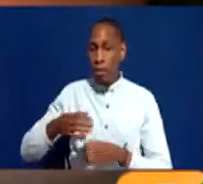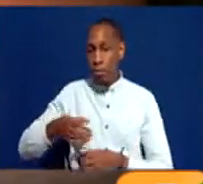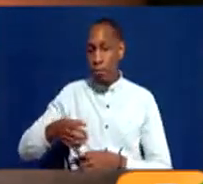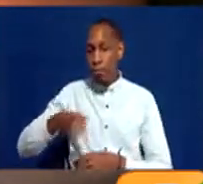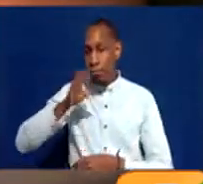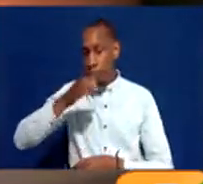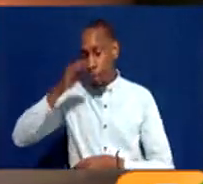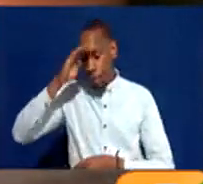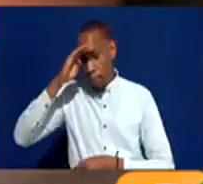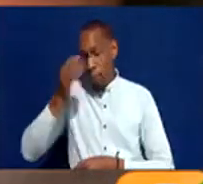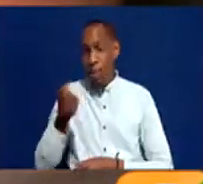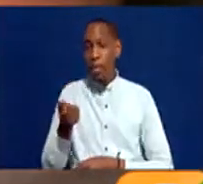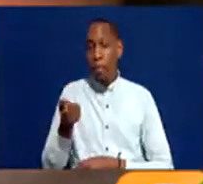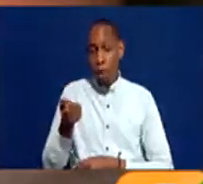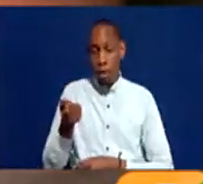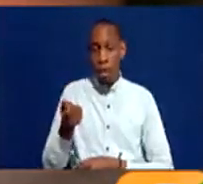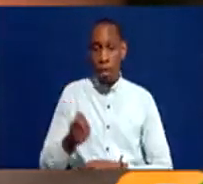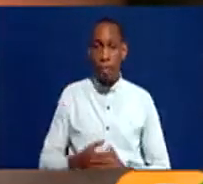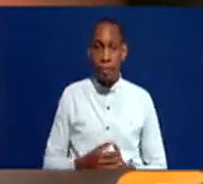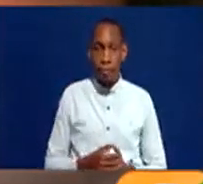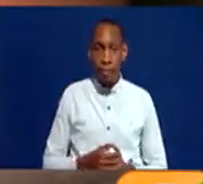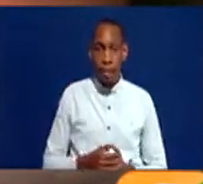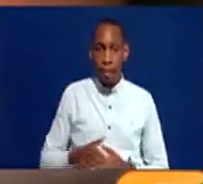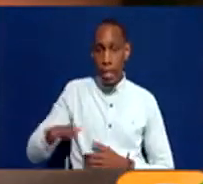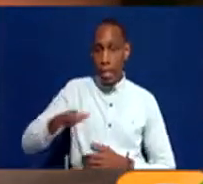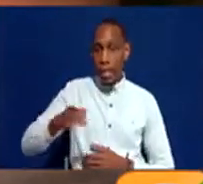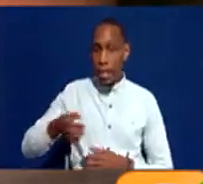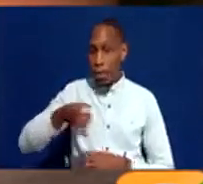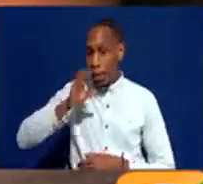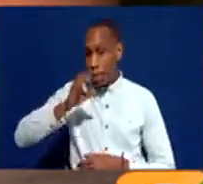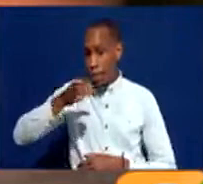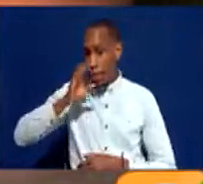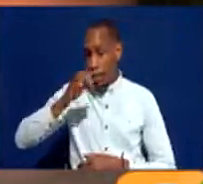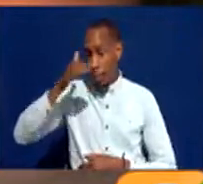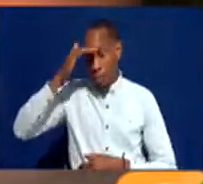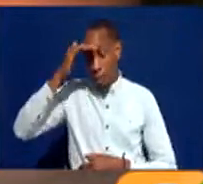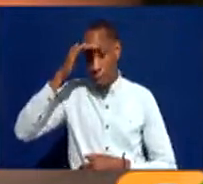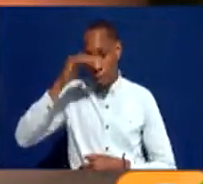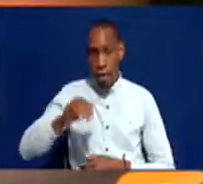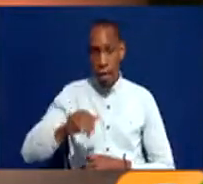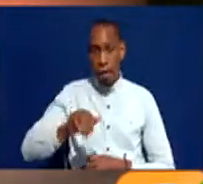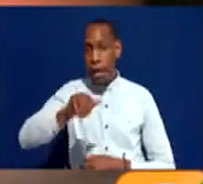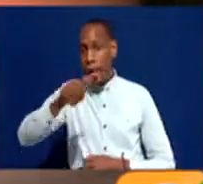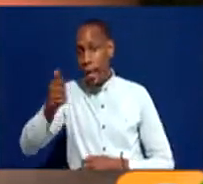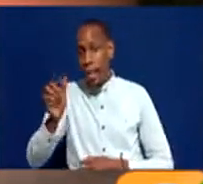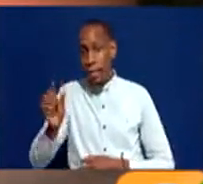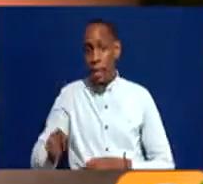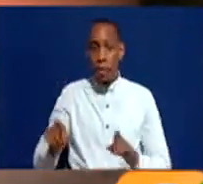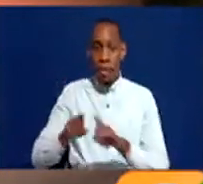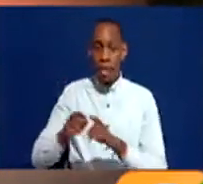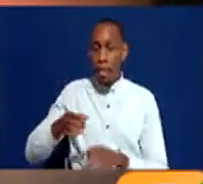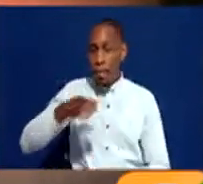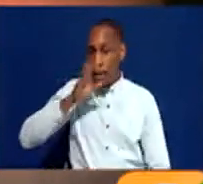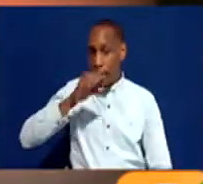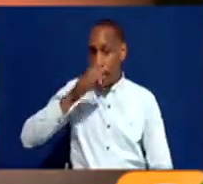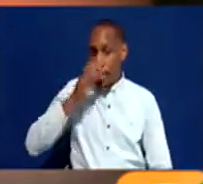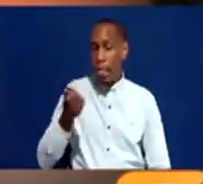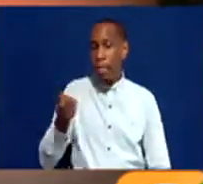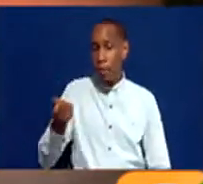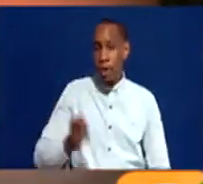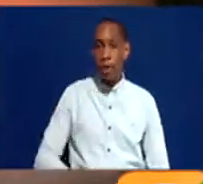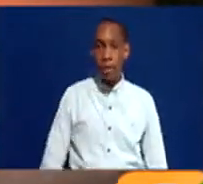kidogo. Sasa mahali nilikuwa nakunywa, kulikuwa na mwingine hapo pia alikuwa nakunywa yake